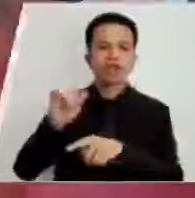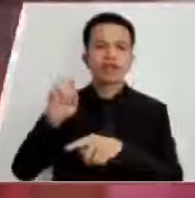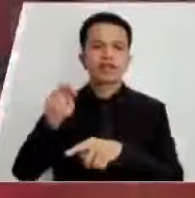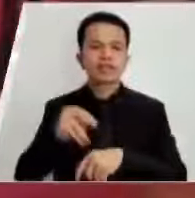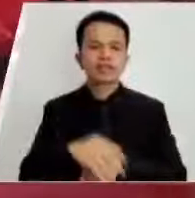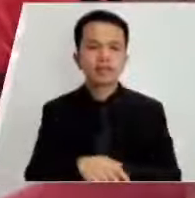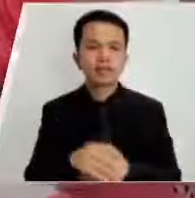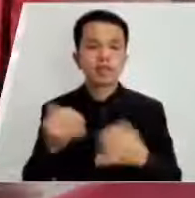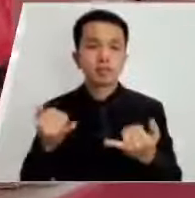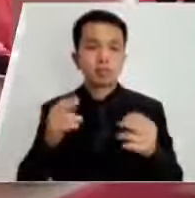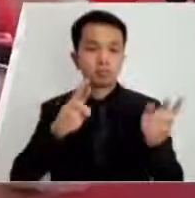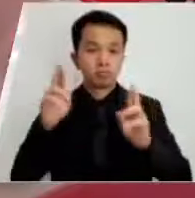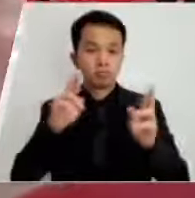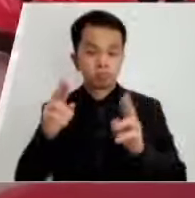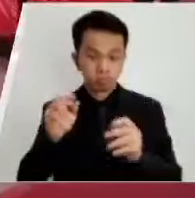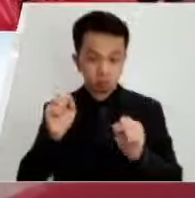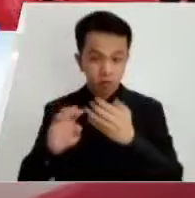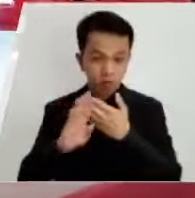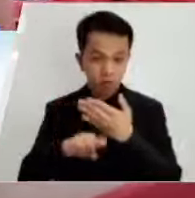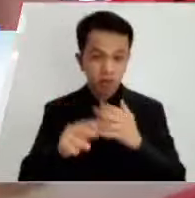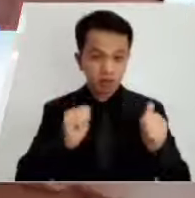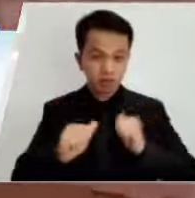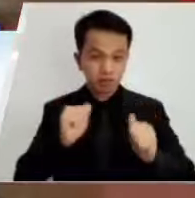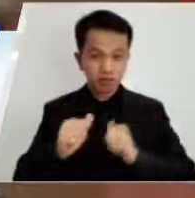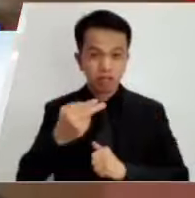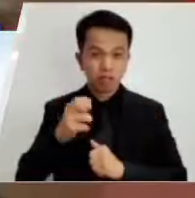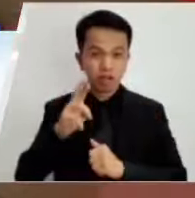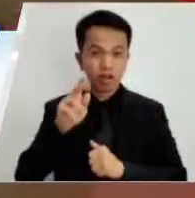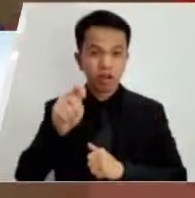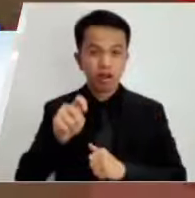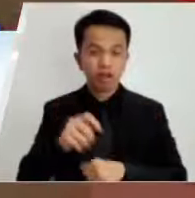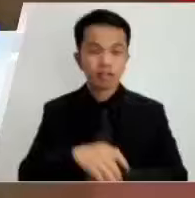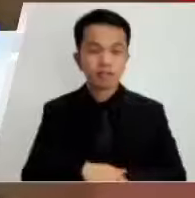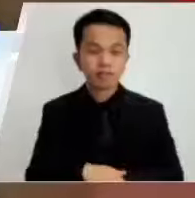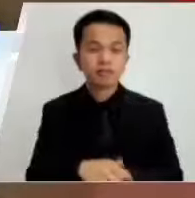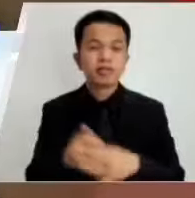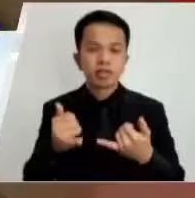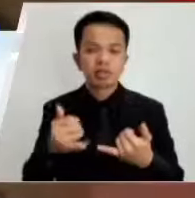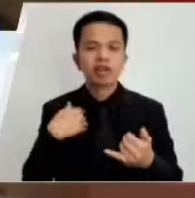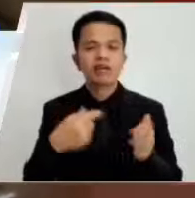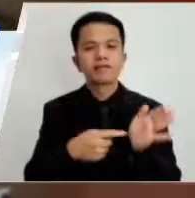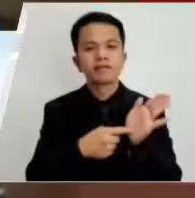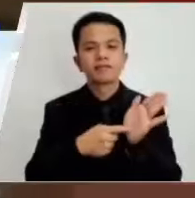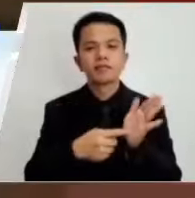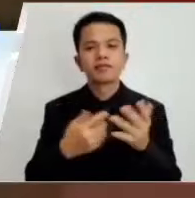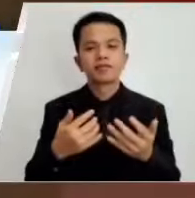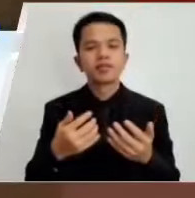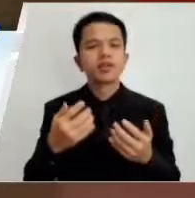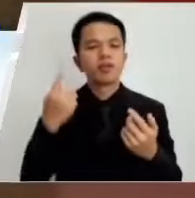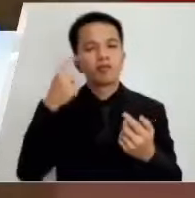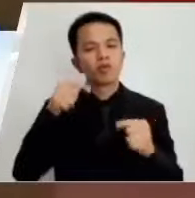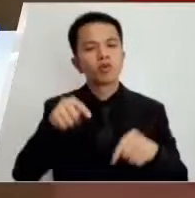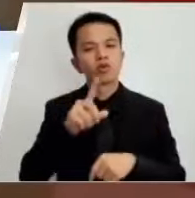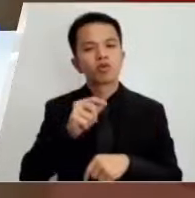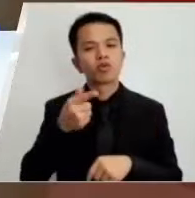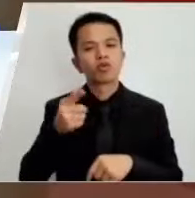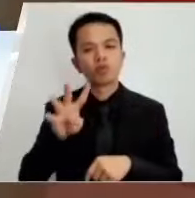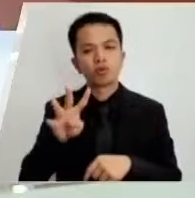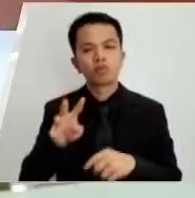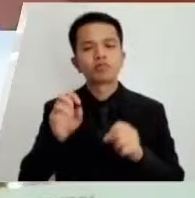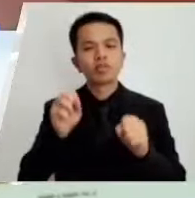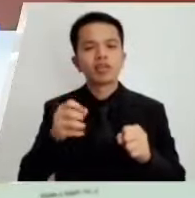bang bumalik sa acting si Heart Evangelista? Ni-reveal niya na this 2024, posibleng magkaroon